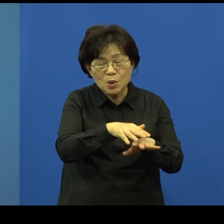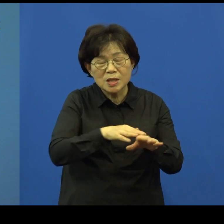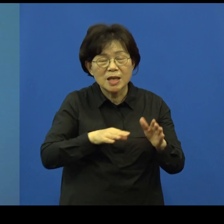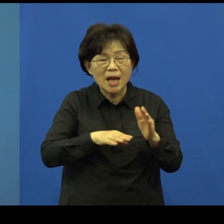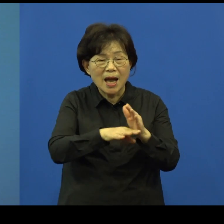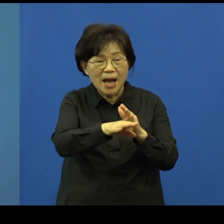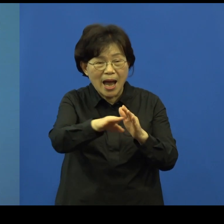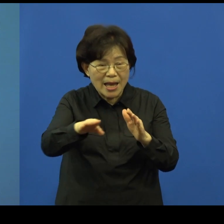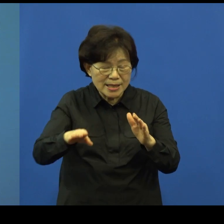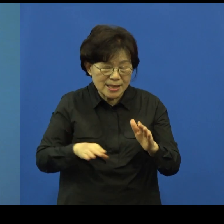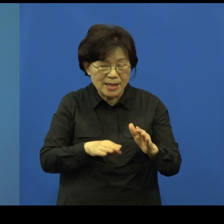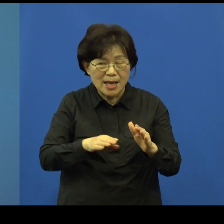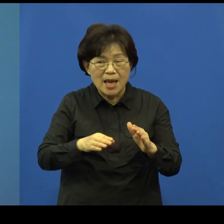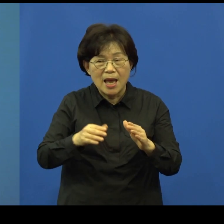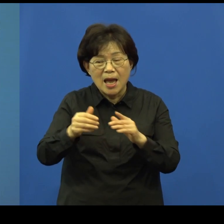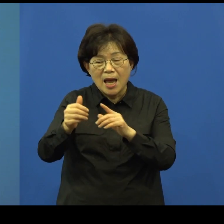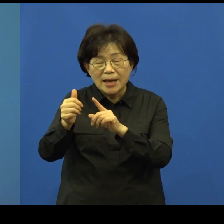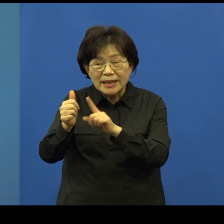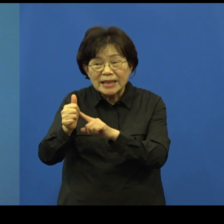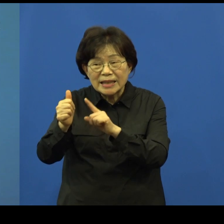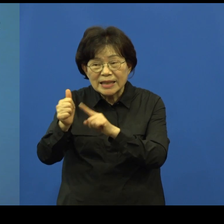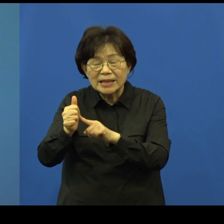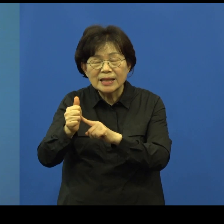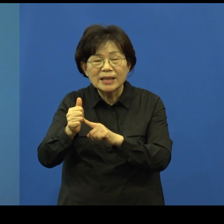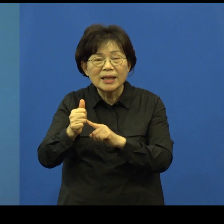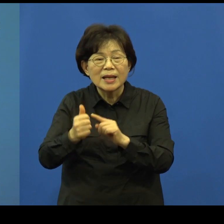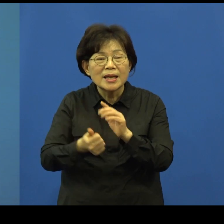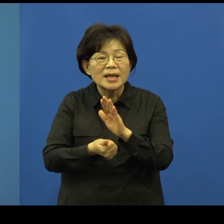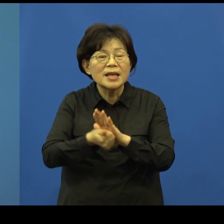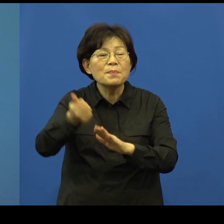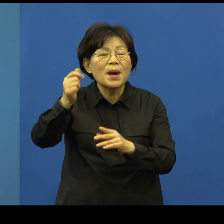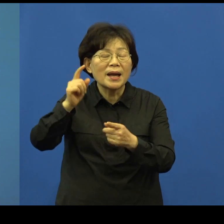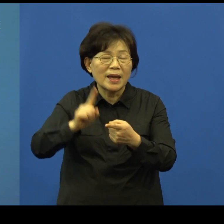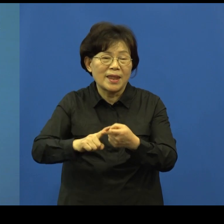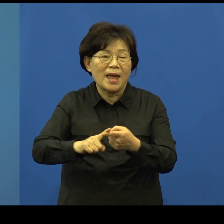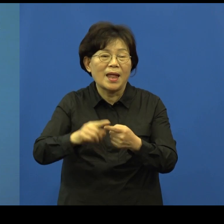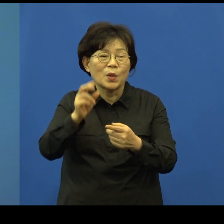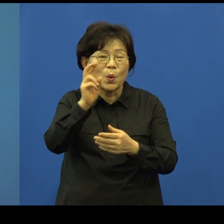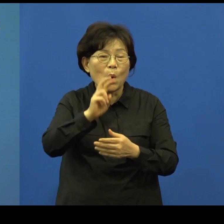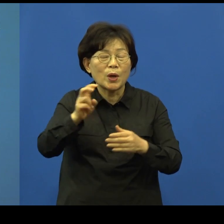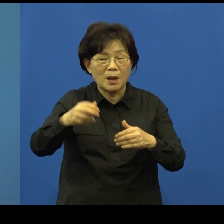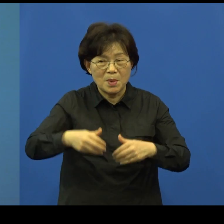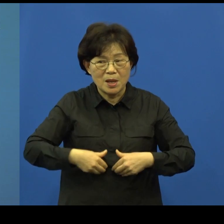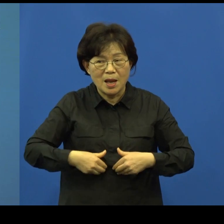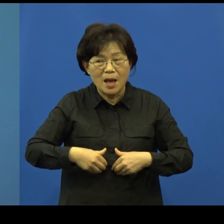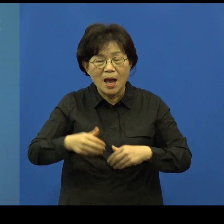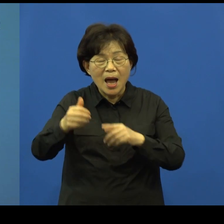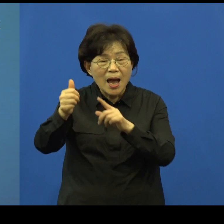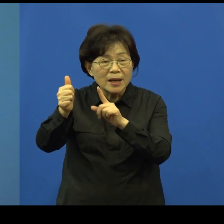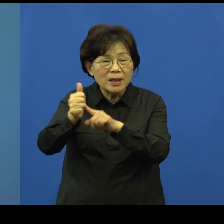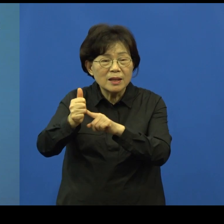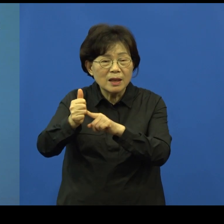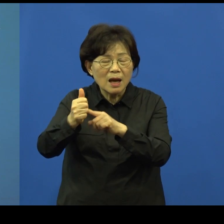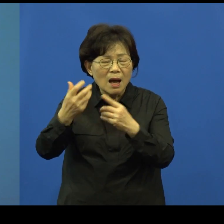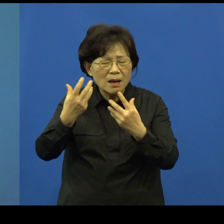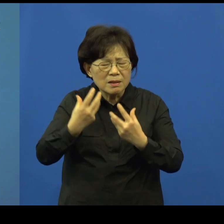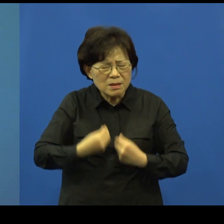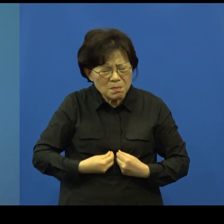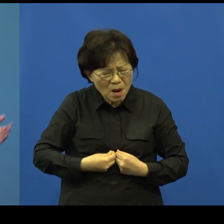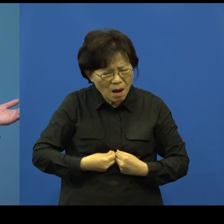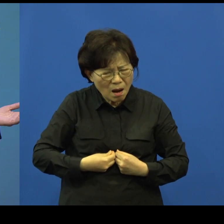그 가정의 리더는 희망을 노려야 돼. 그 리더가 절망을 얘기하면요, 그건 끝난 거예요,